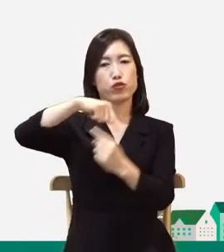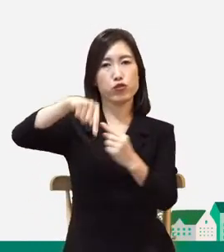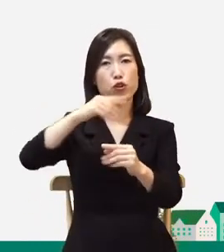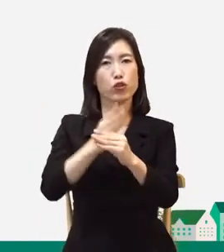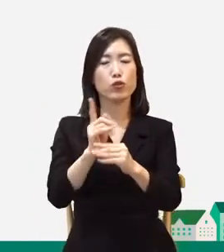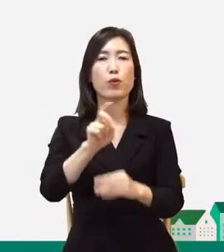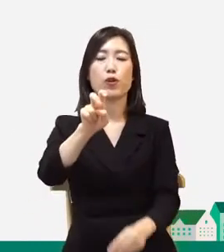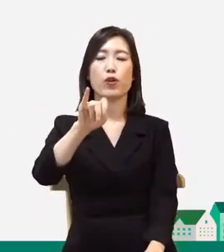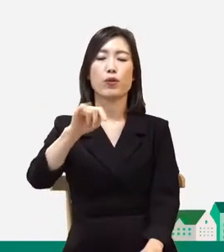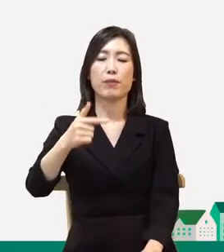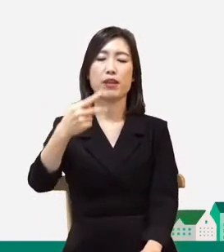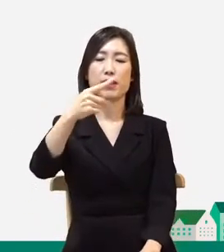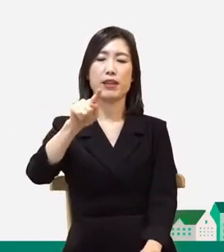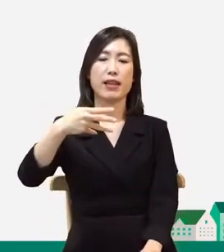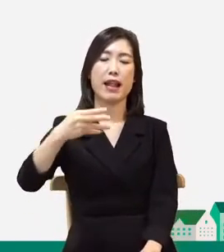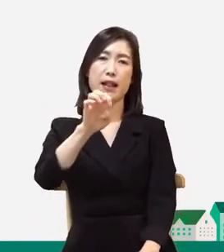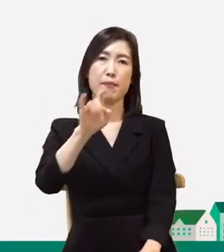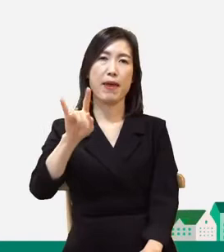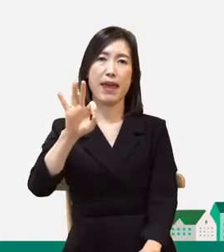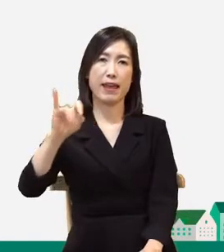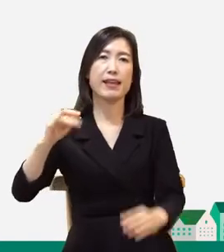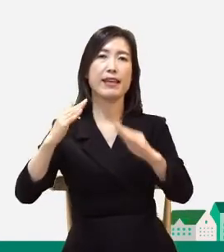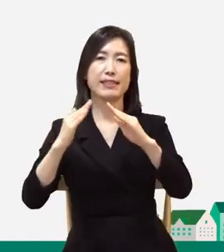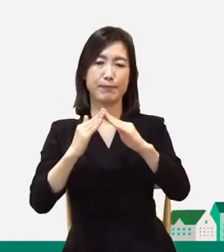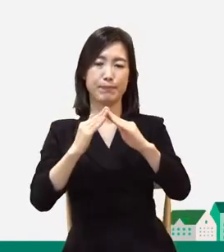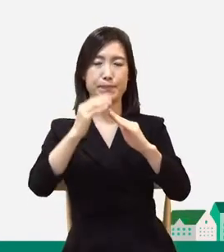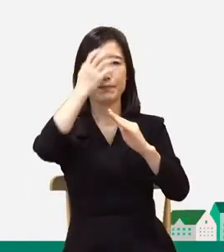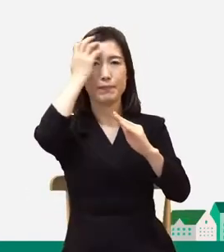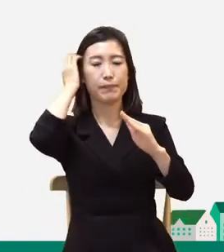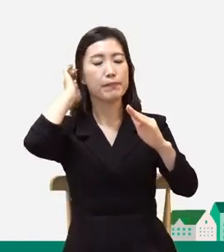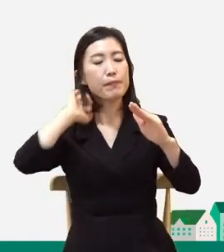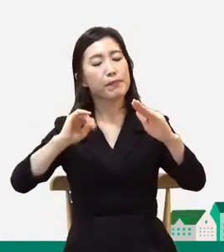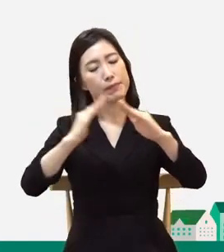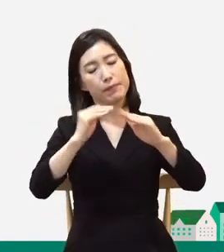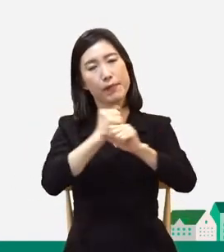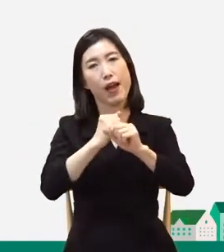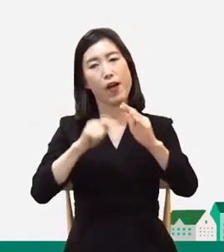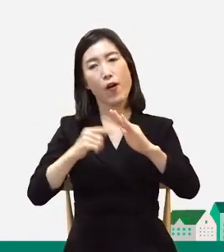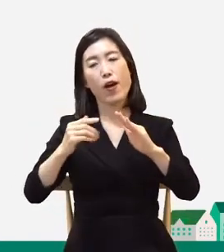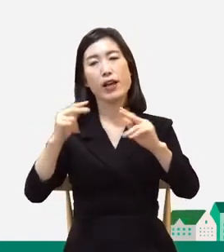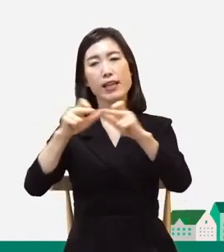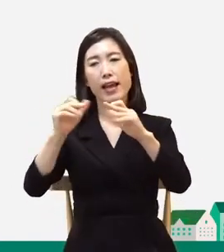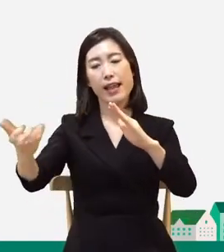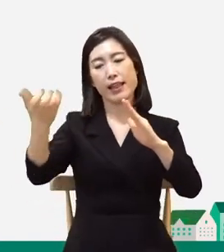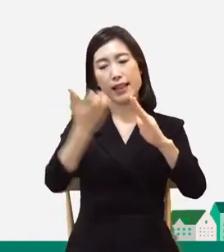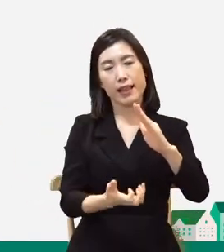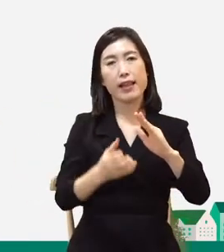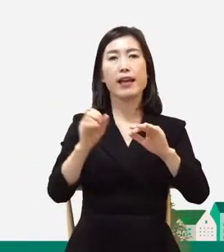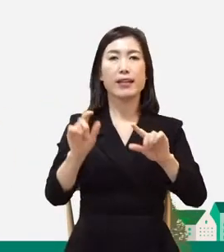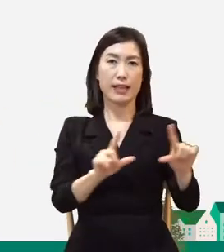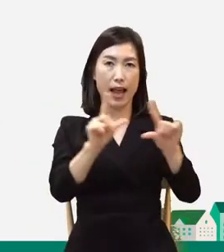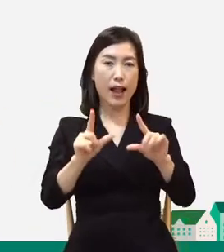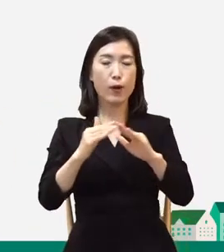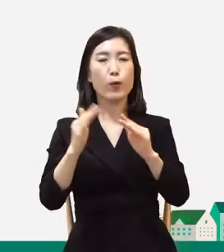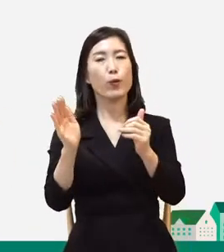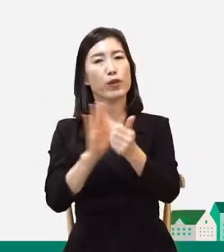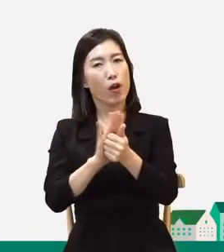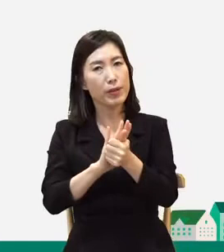곳에 이제 지원주택 대상자분이 입주를 하시고 그 입주 과정에서 좀 서비스나 아니면